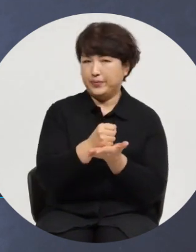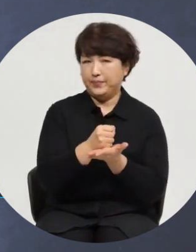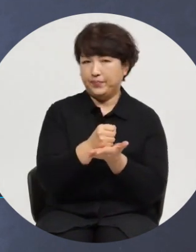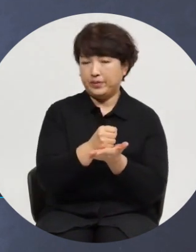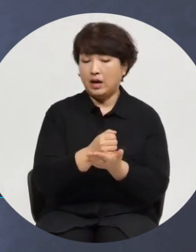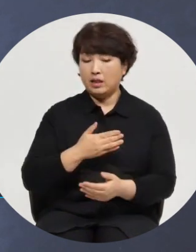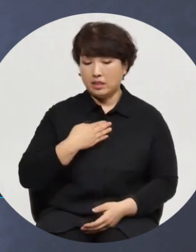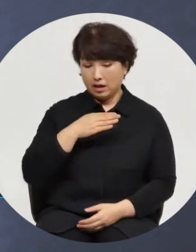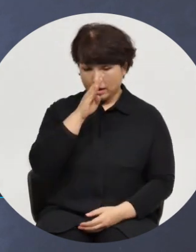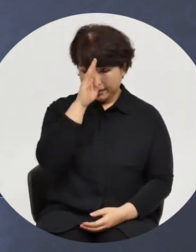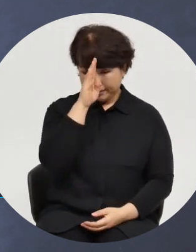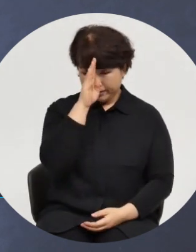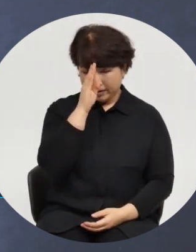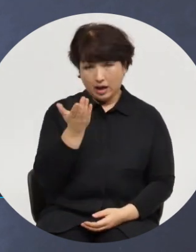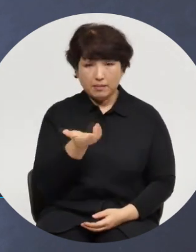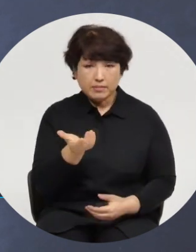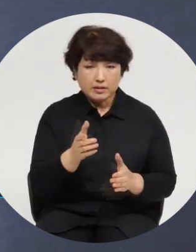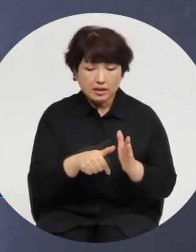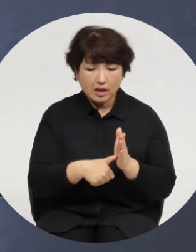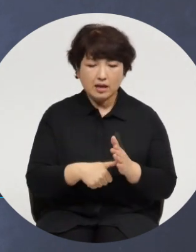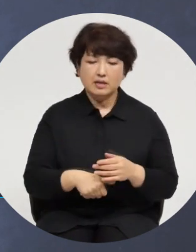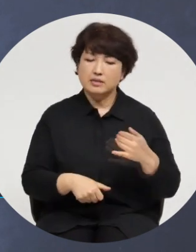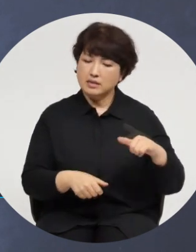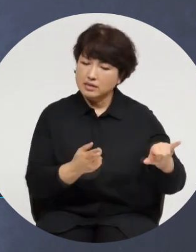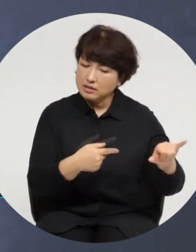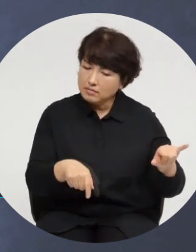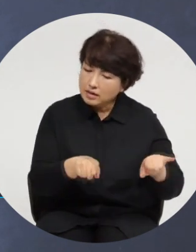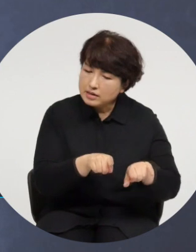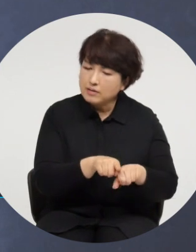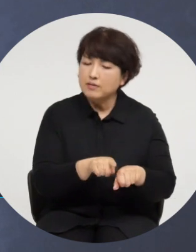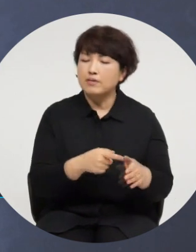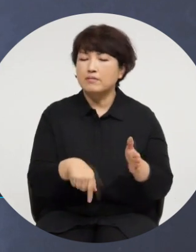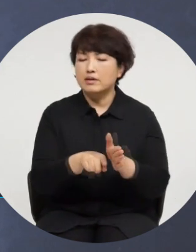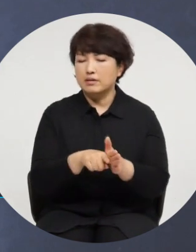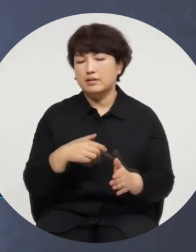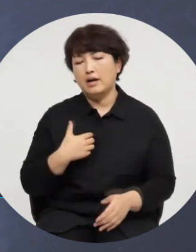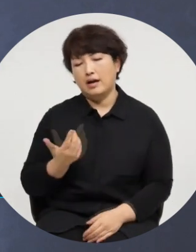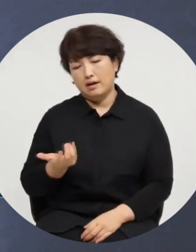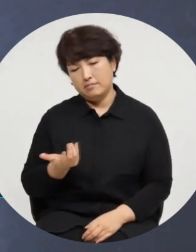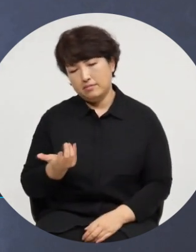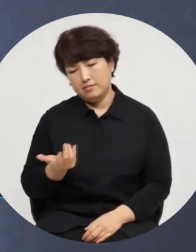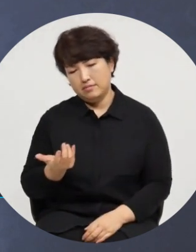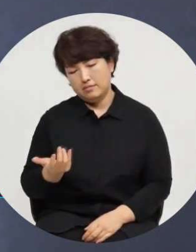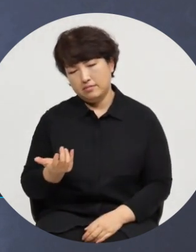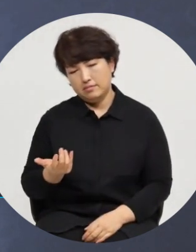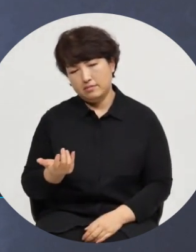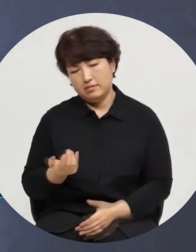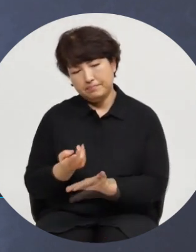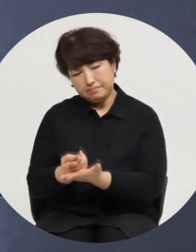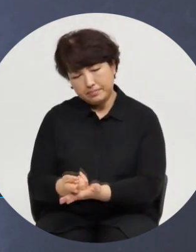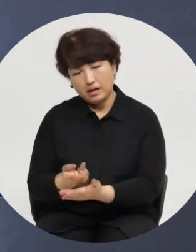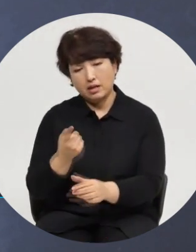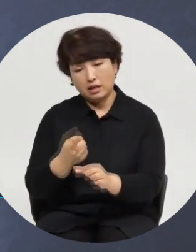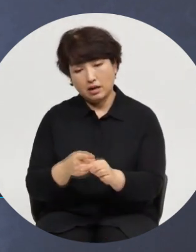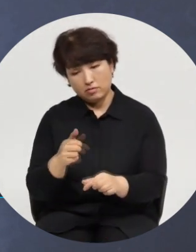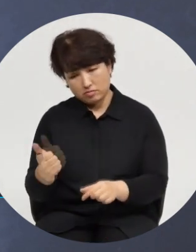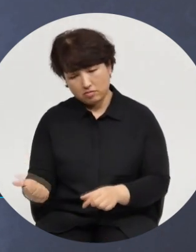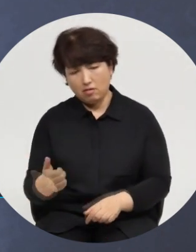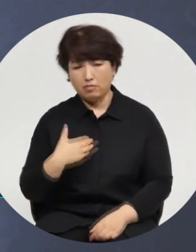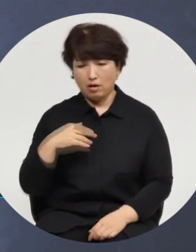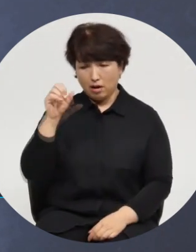좋은 일이다 이렇게 생각하고 내가 병을 할 때는 아이들을 위해서 내 같죠 아프다